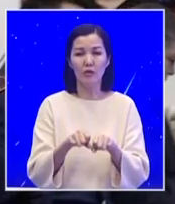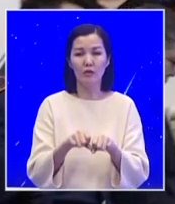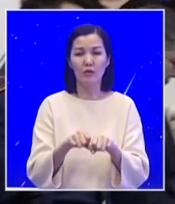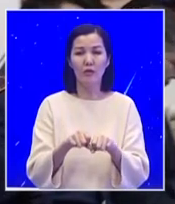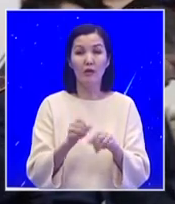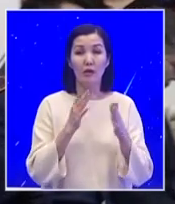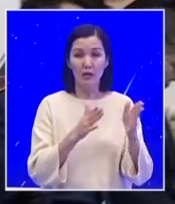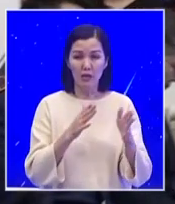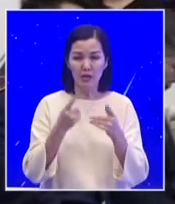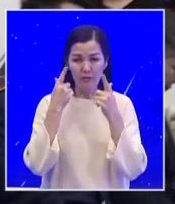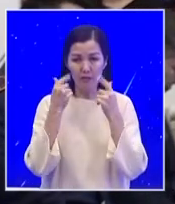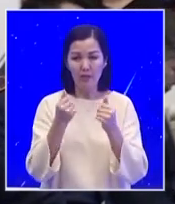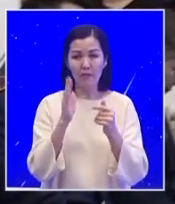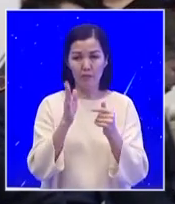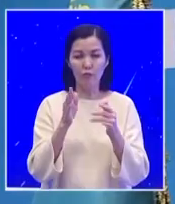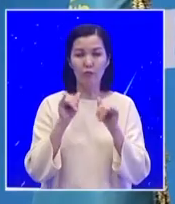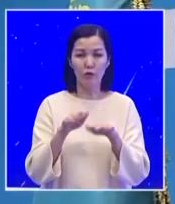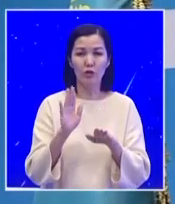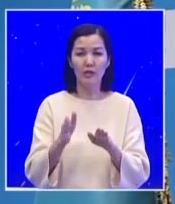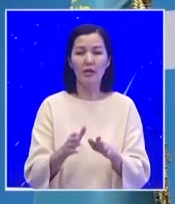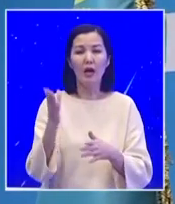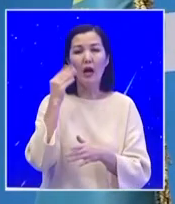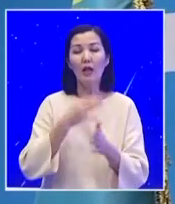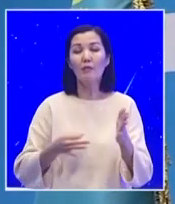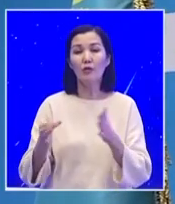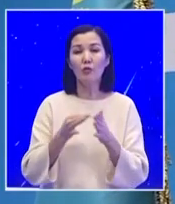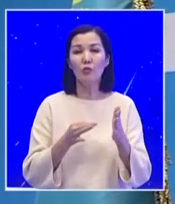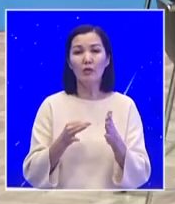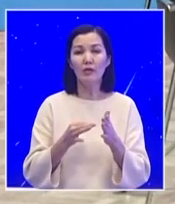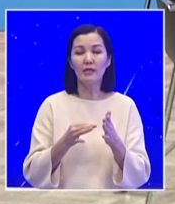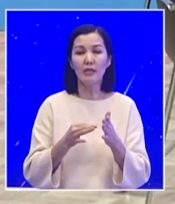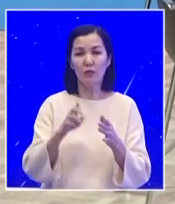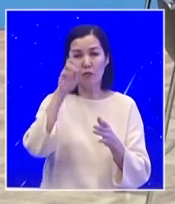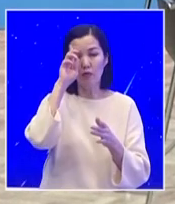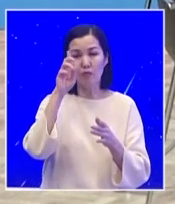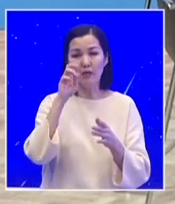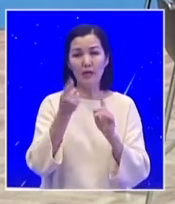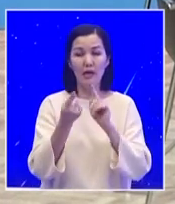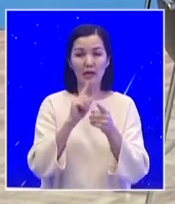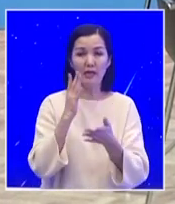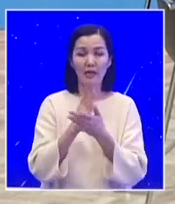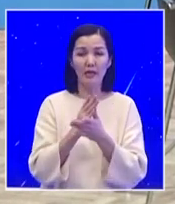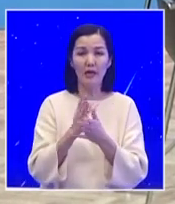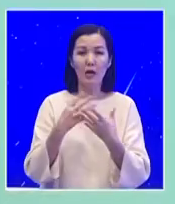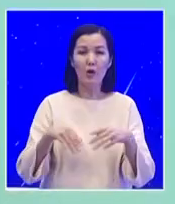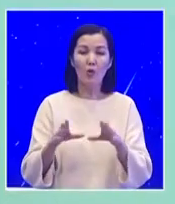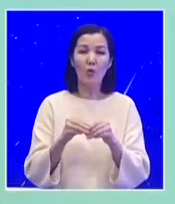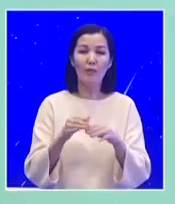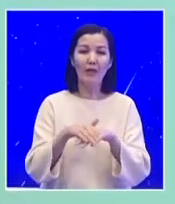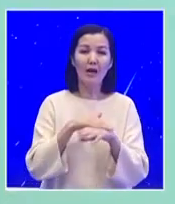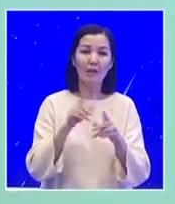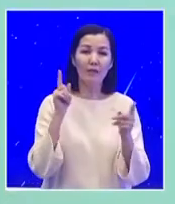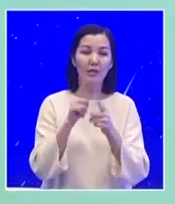решаем, мы его знаем и будем решать. Алматы облысы еститін үкіметке айналған мекен. Мұны облыс әкімінің қоғамдық қабылдауына